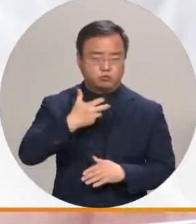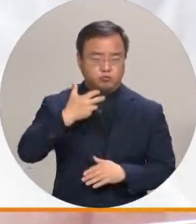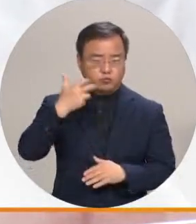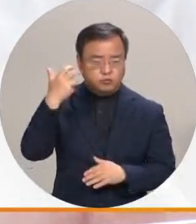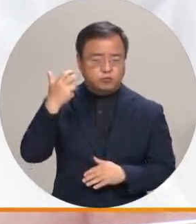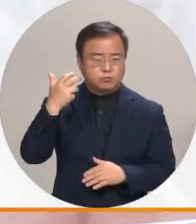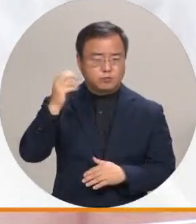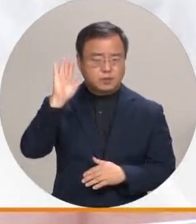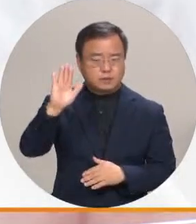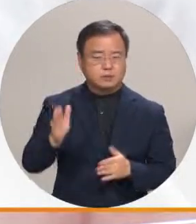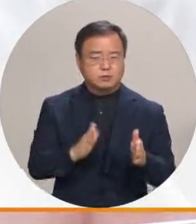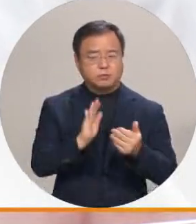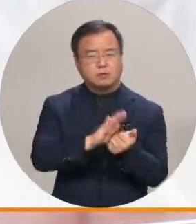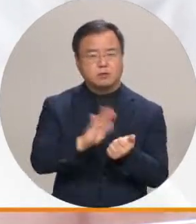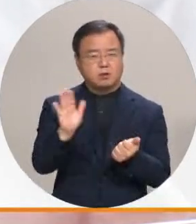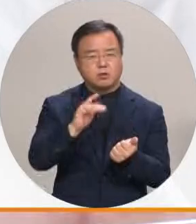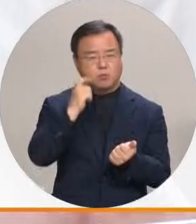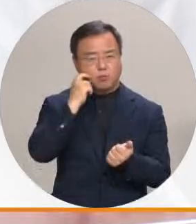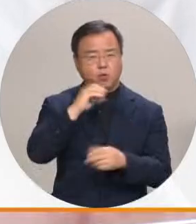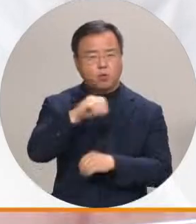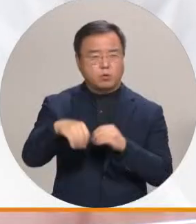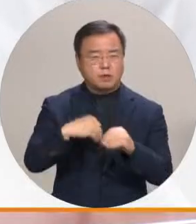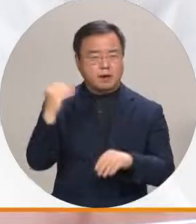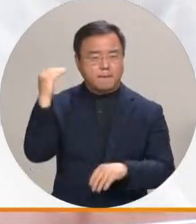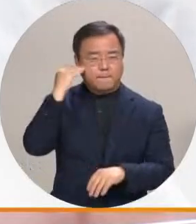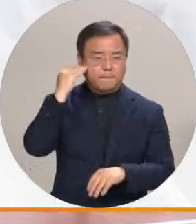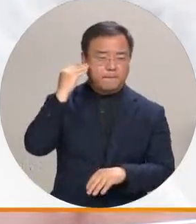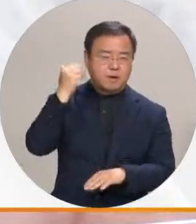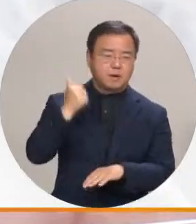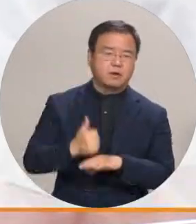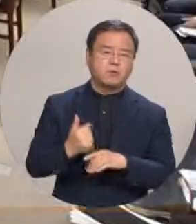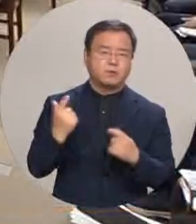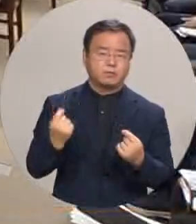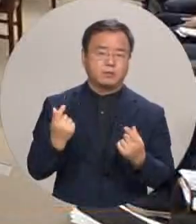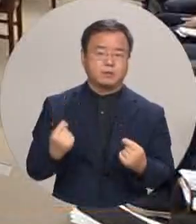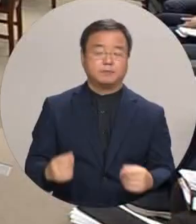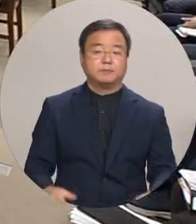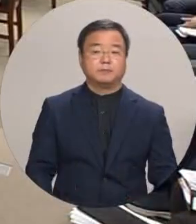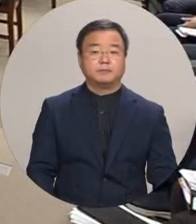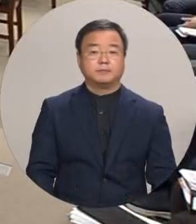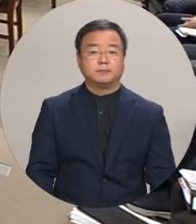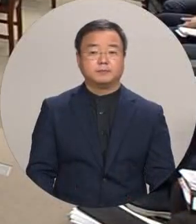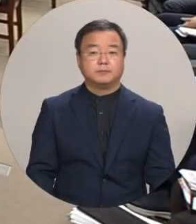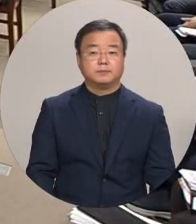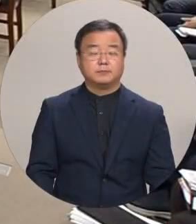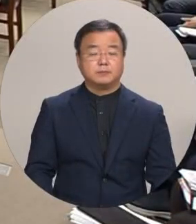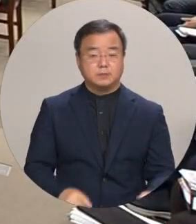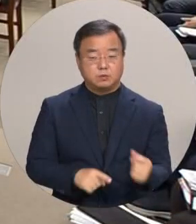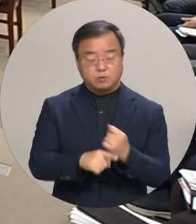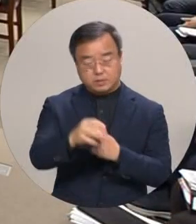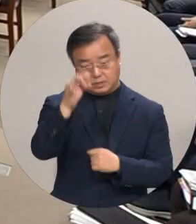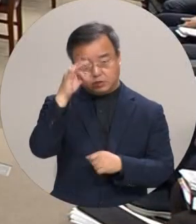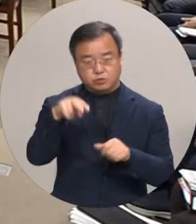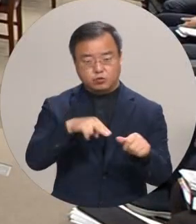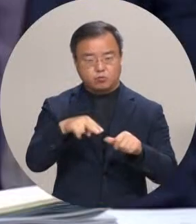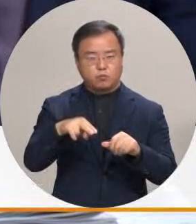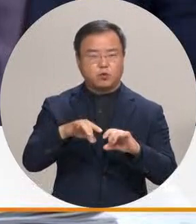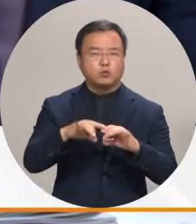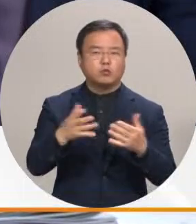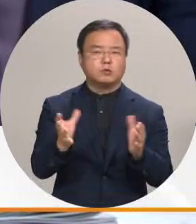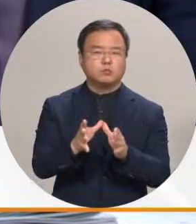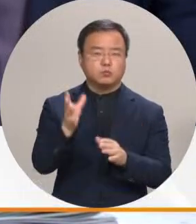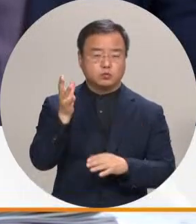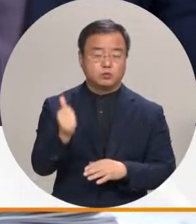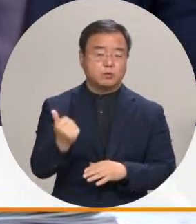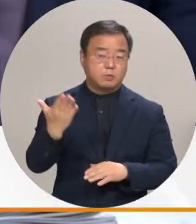응원하지 못할 망정 오히려 해하는 결과가 나올 것이라는 생 이종호 과학기술 정보통신부 장관은 지난